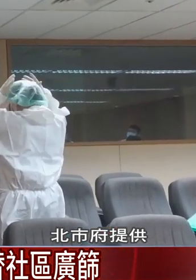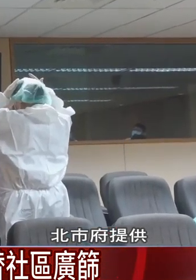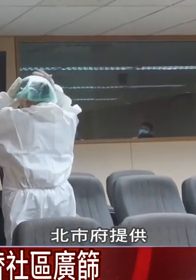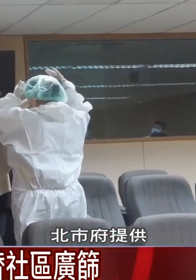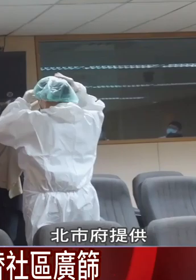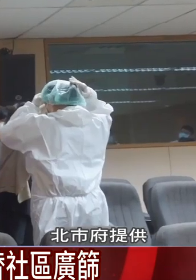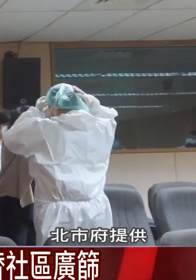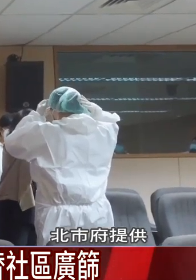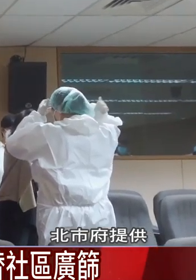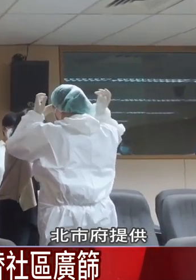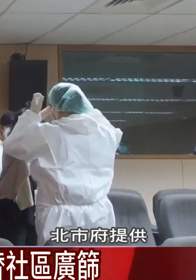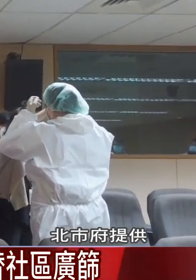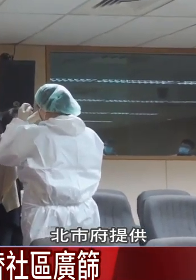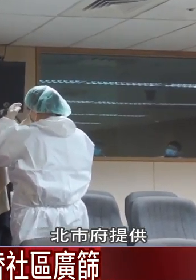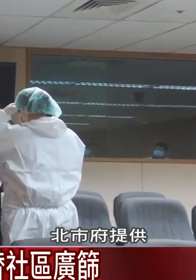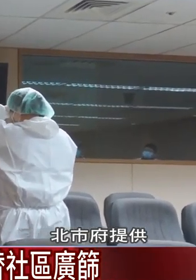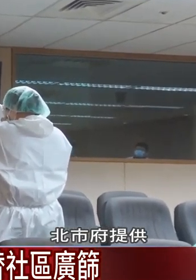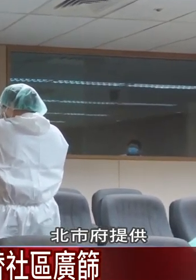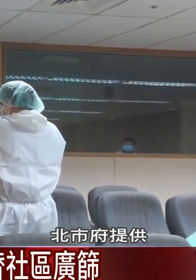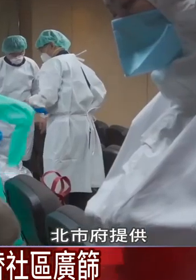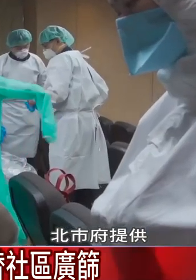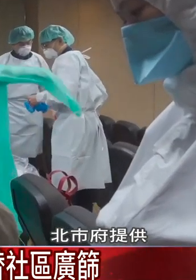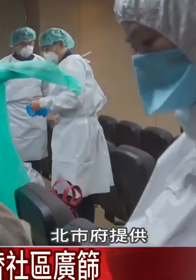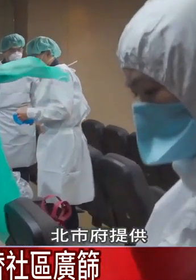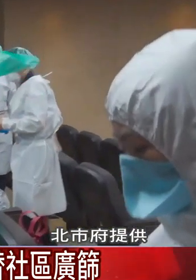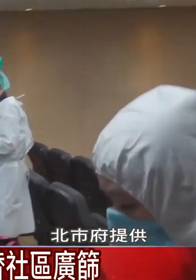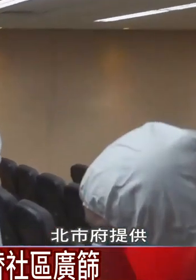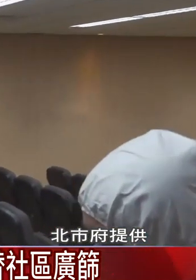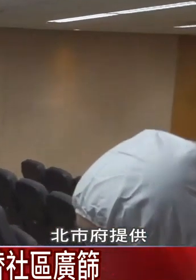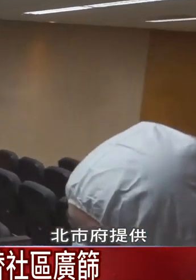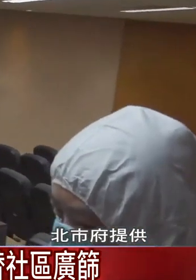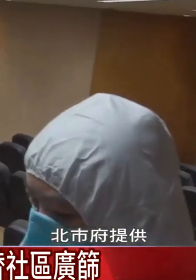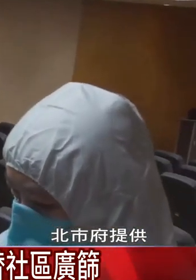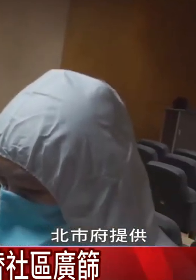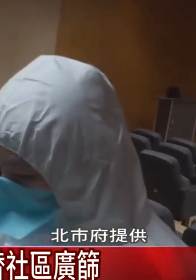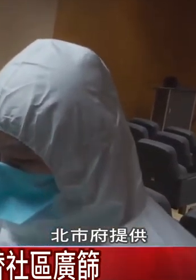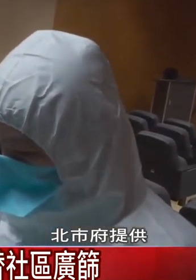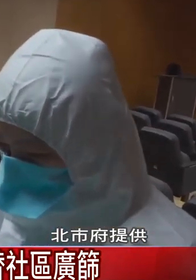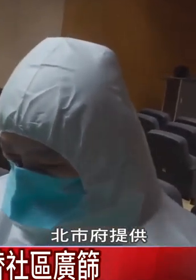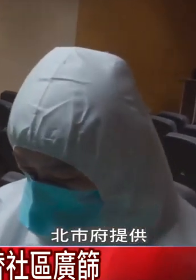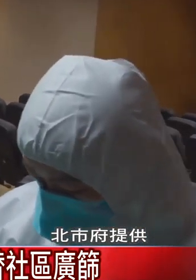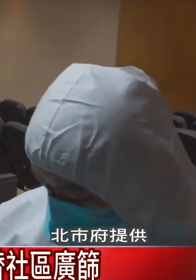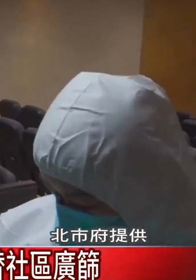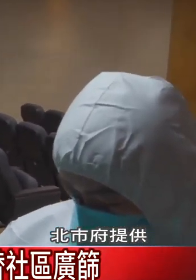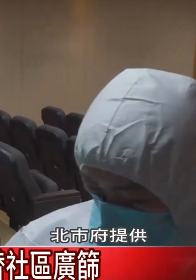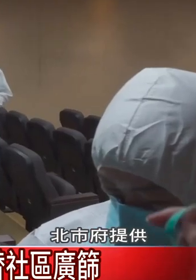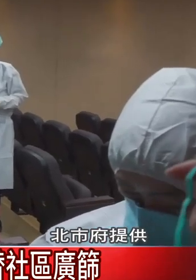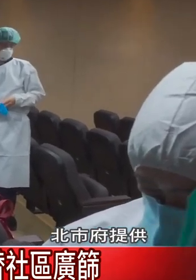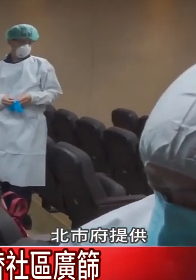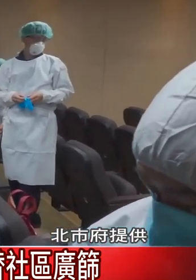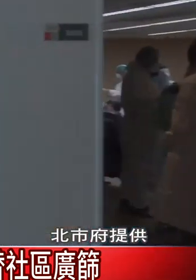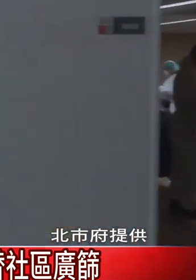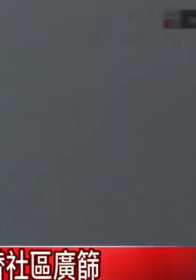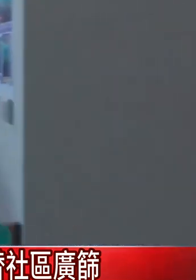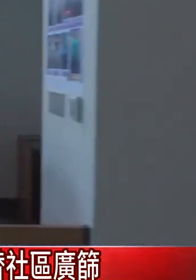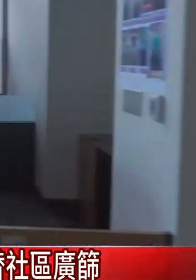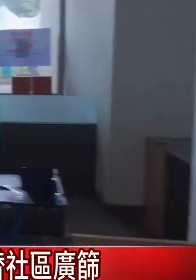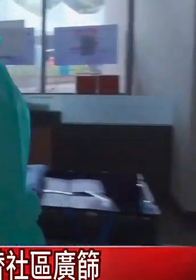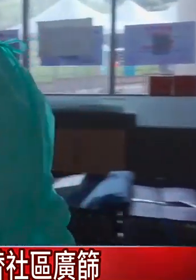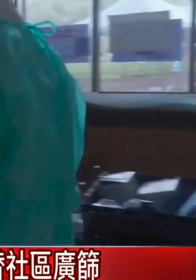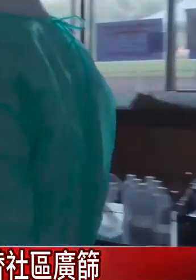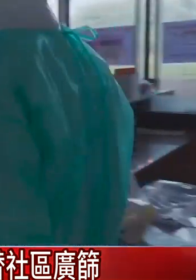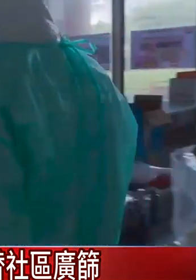你知道做普筛，你知道哈，阳性率2% 的2点多%，了不起是这样。可是如果我们是